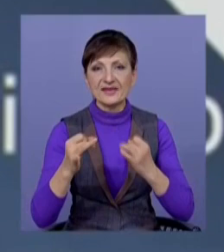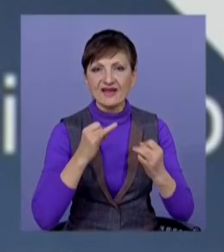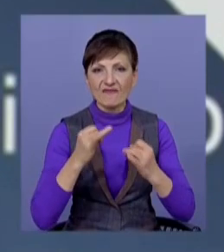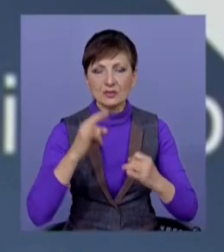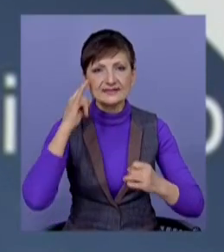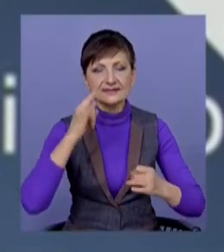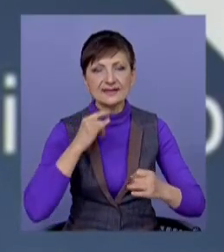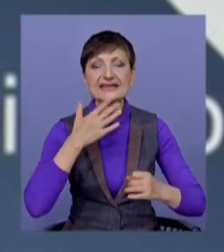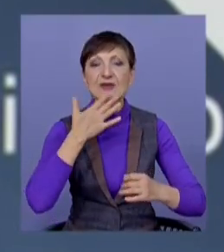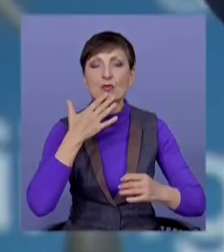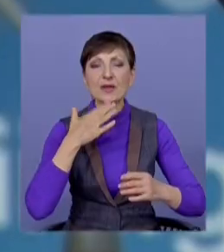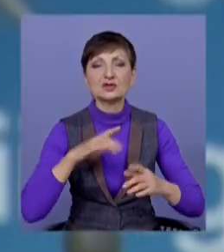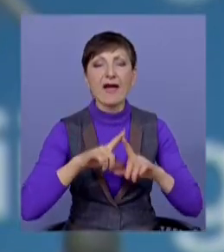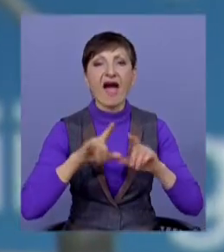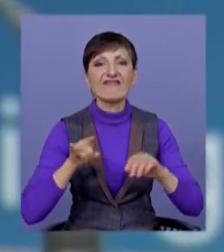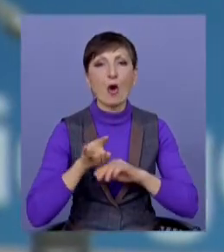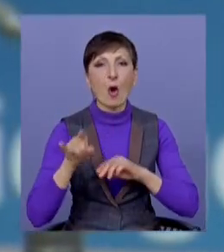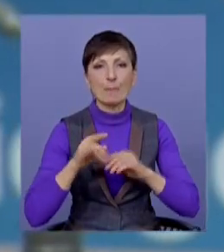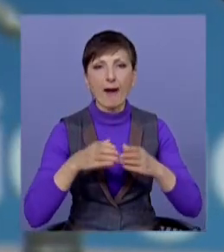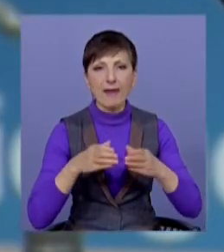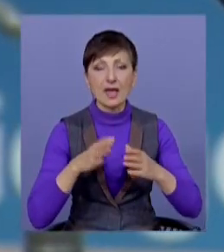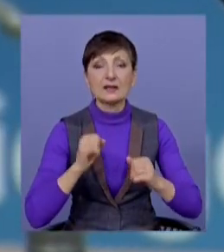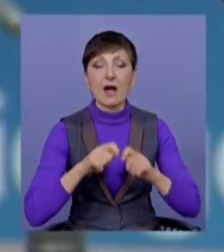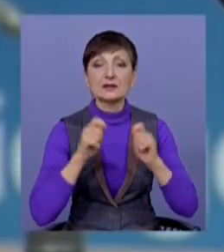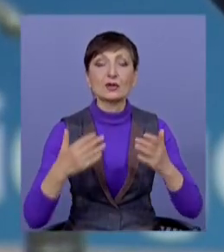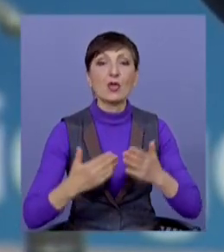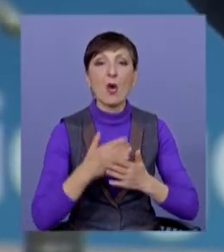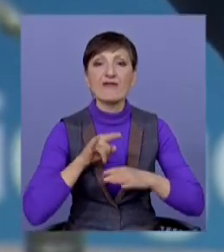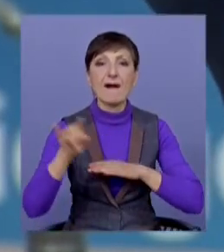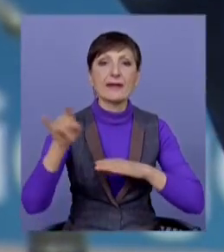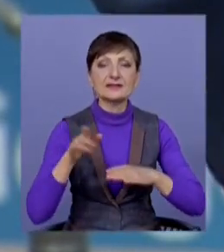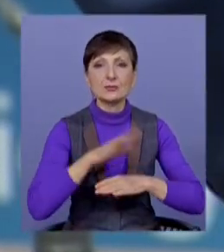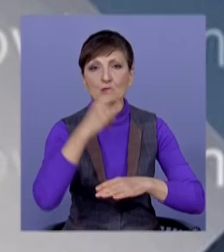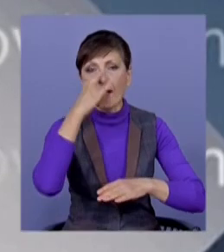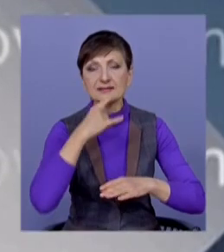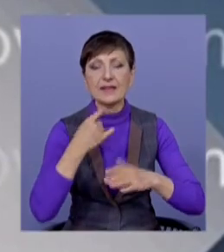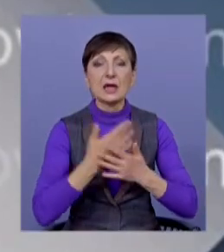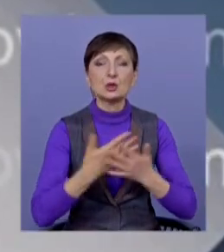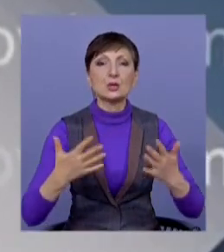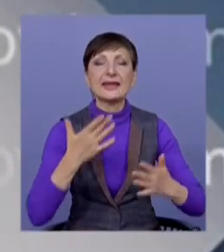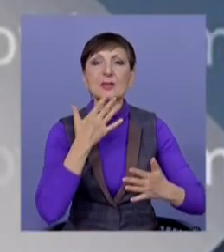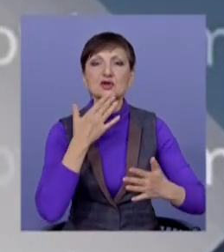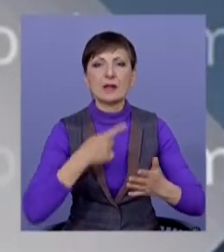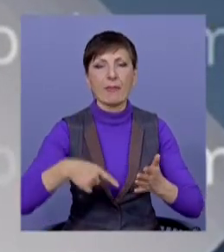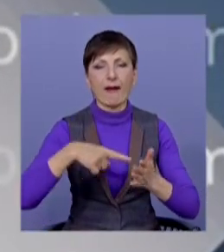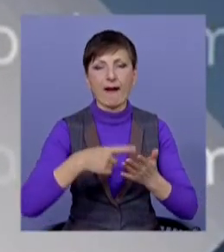с отечественными и зарубежными авиакомпаниями для открытия новых рейсов между казахстанскими и иностранными городами.